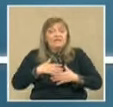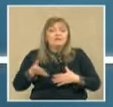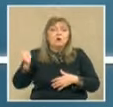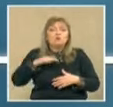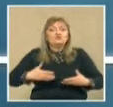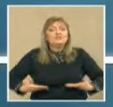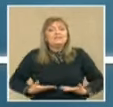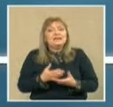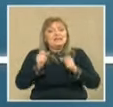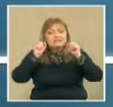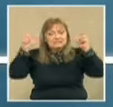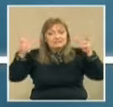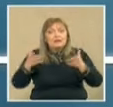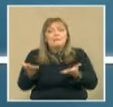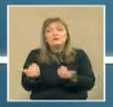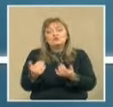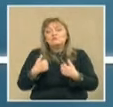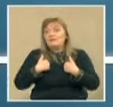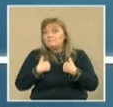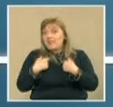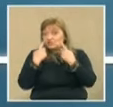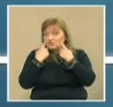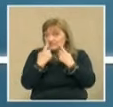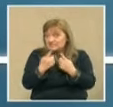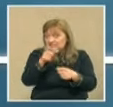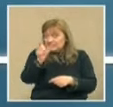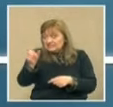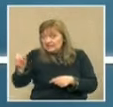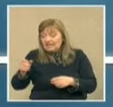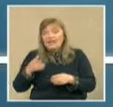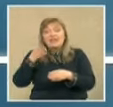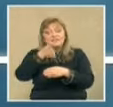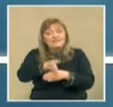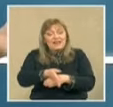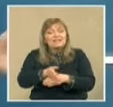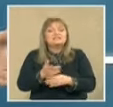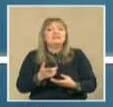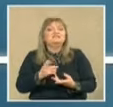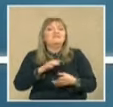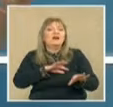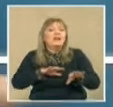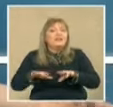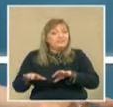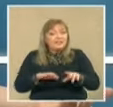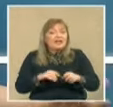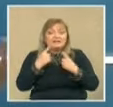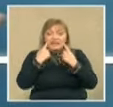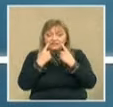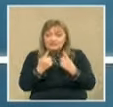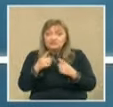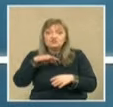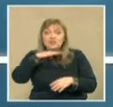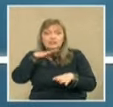интересни събития. Призовавам просто нашите зрители да влязат в страницата ви в социалните мрежи и ще